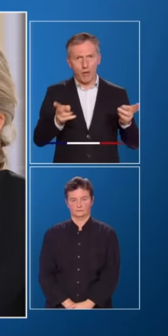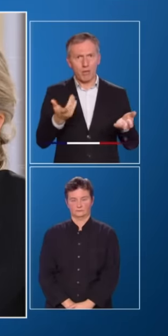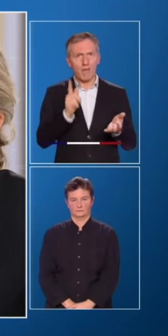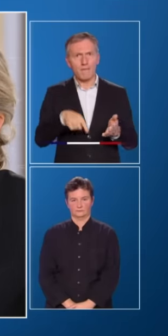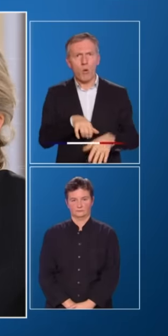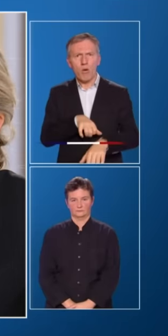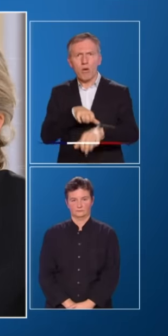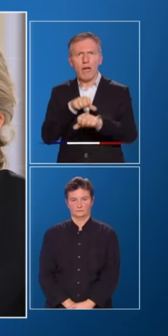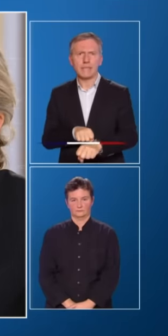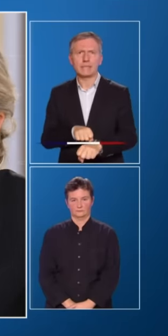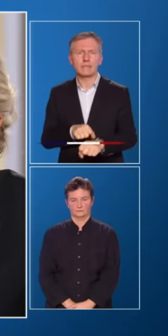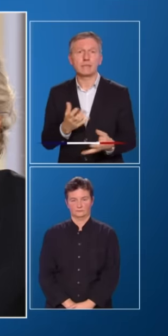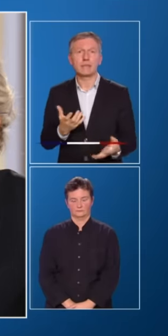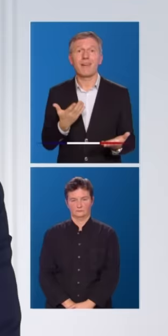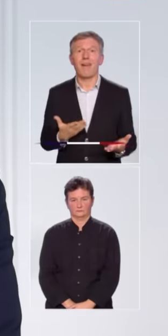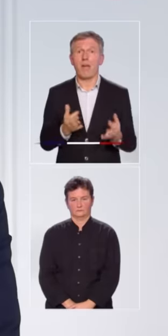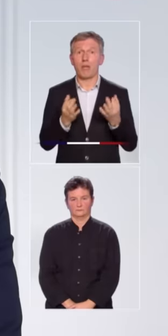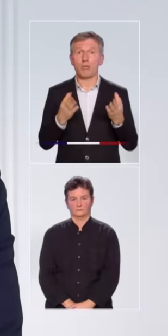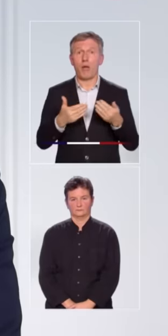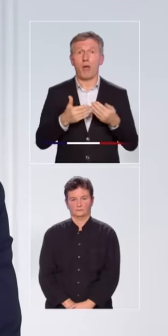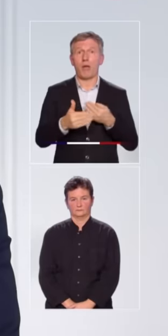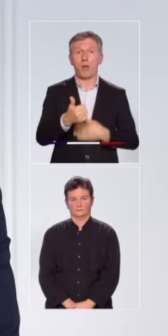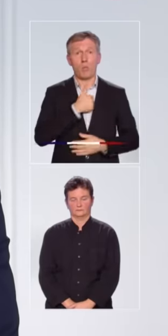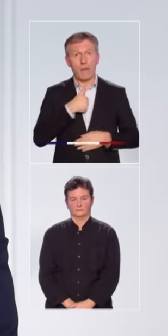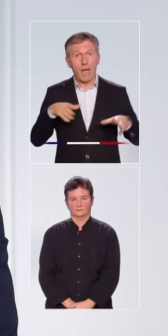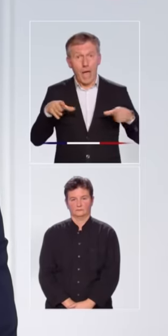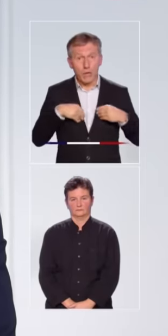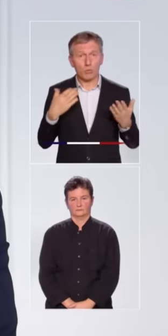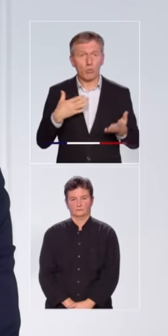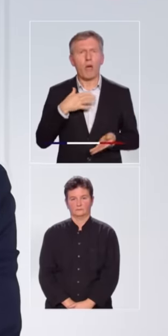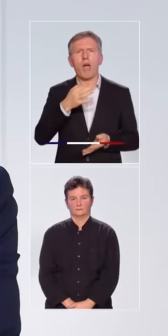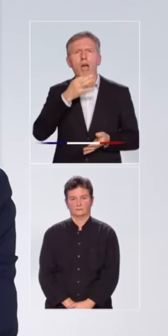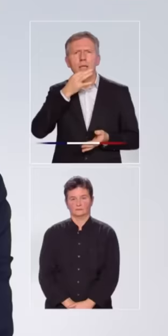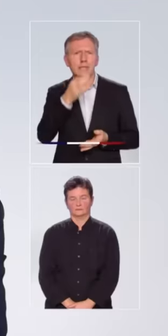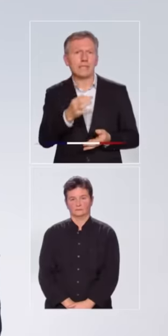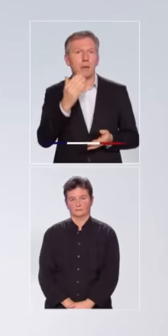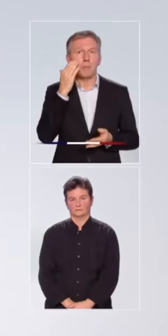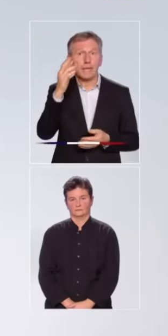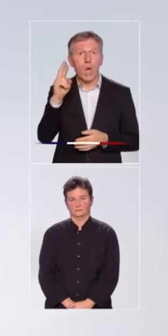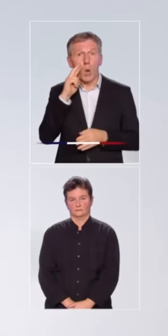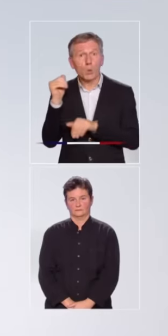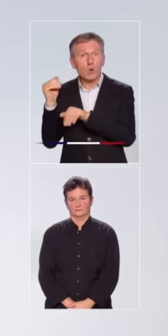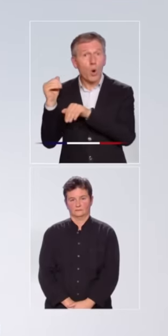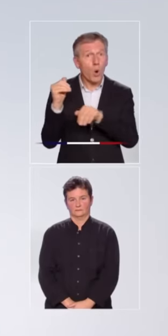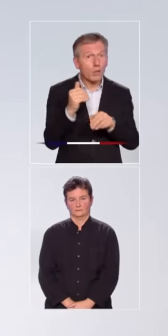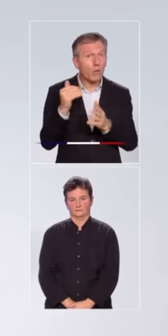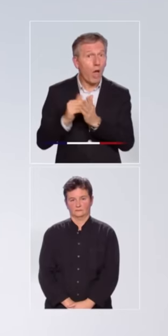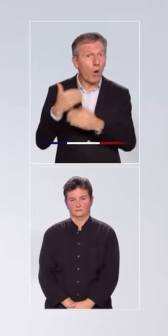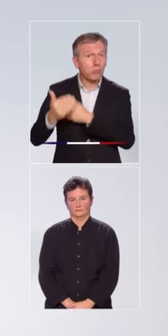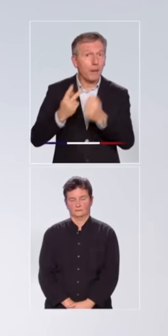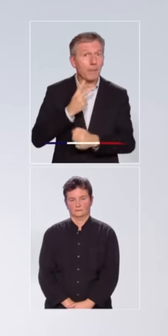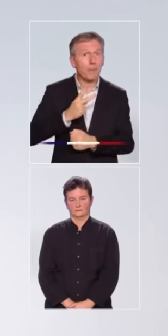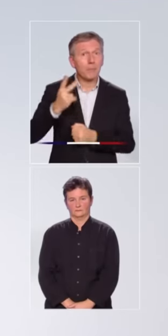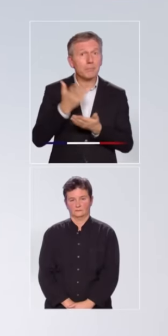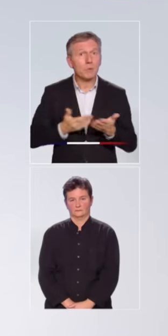résister. Et nous sommes dans un temps, et c'est celui que j'assume, qui consiste à dire, si la Russie continuait son escalade, si la situation devait